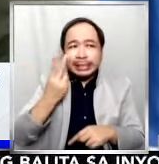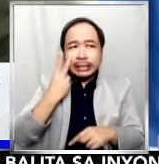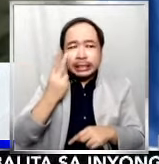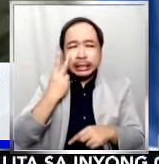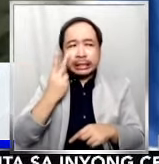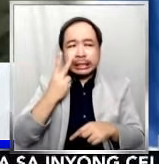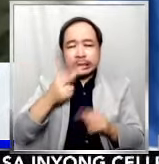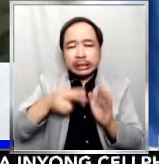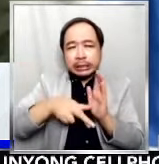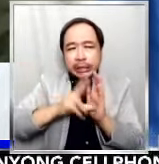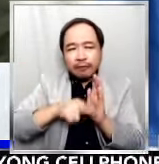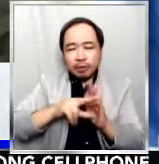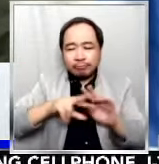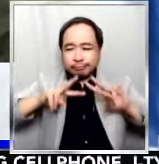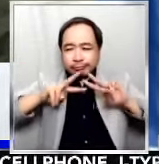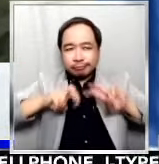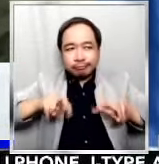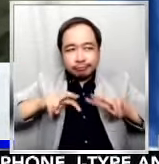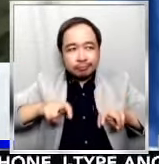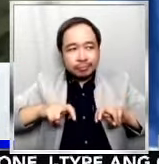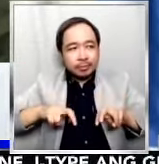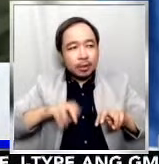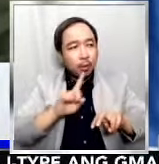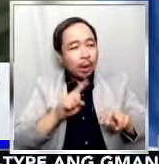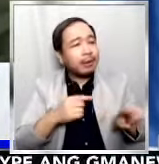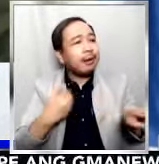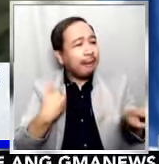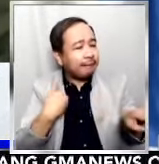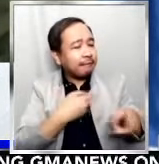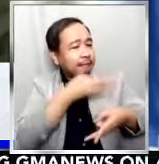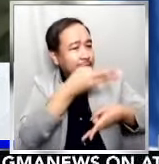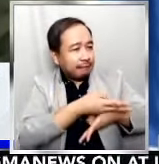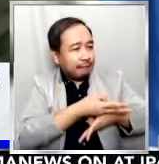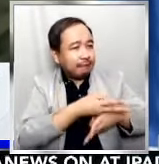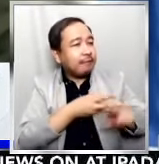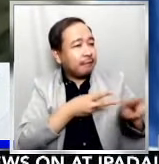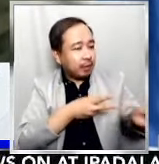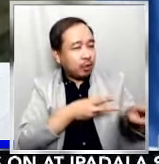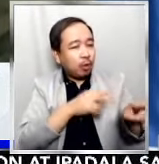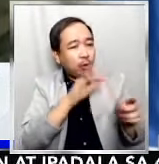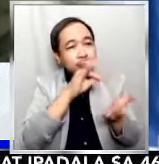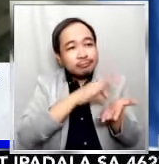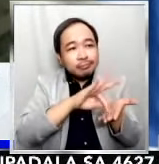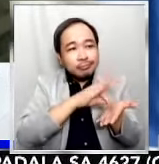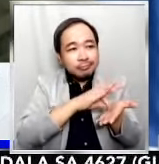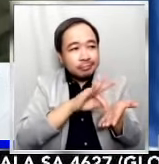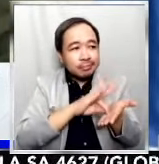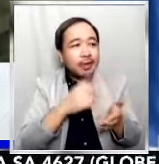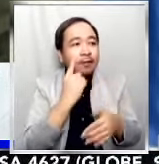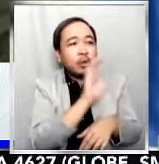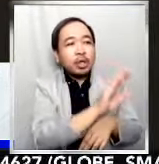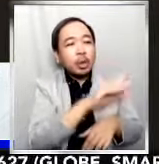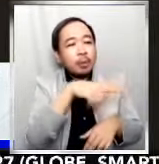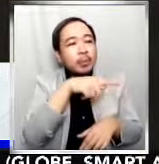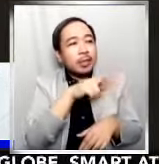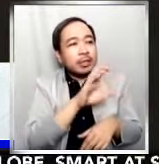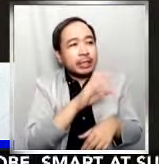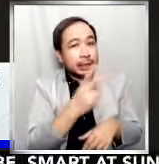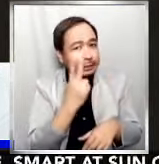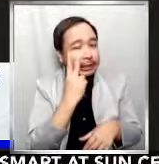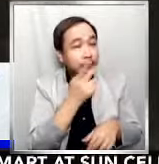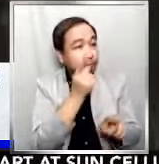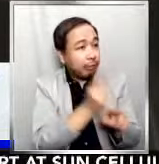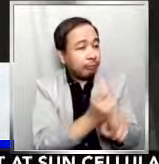also what you have audited at tingnan ba namin kung tama o hindi.